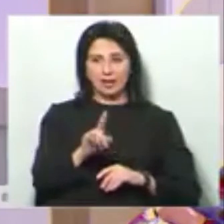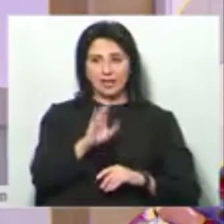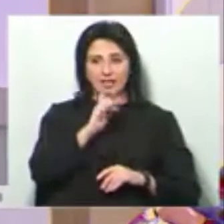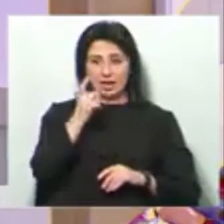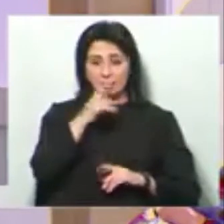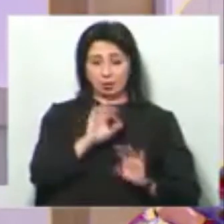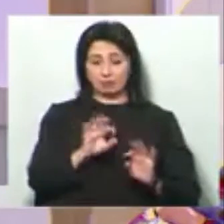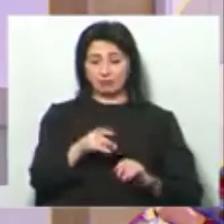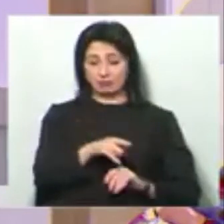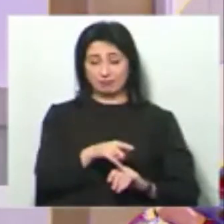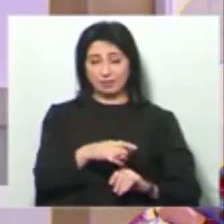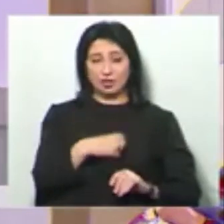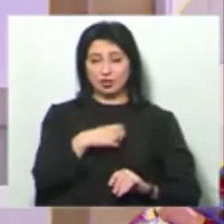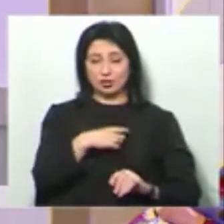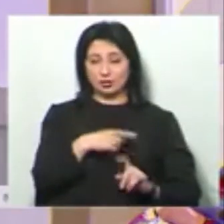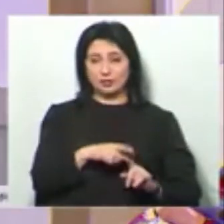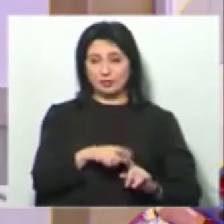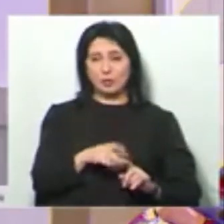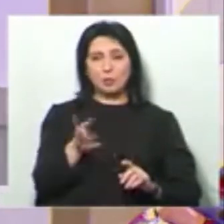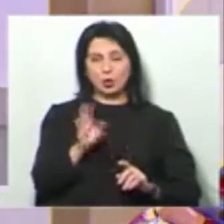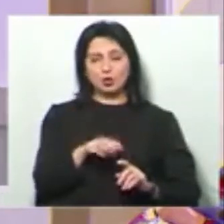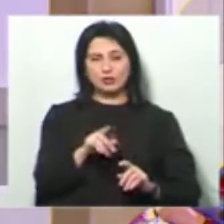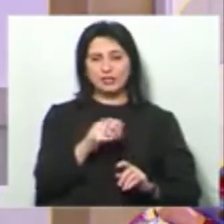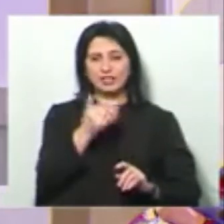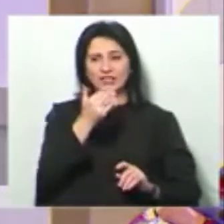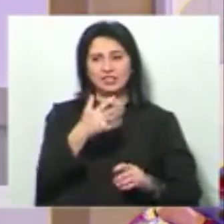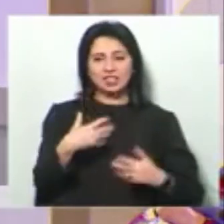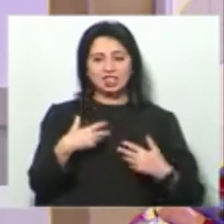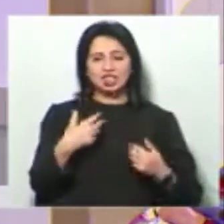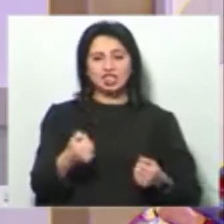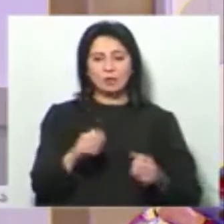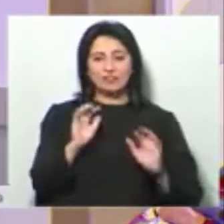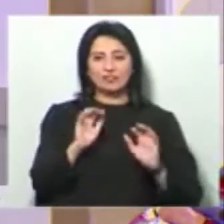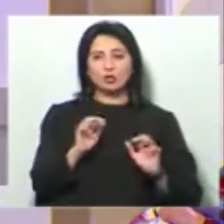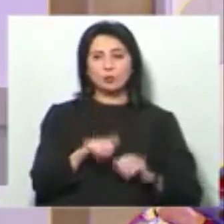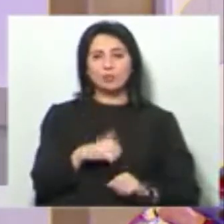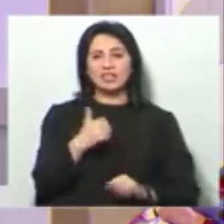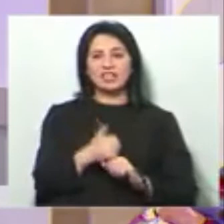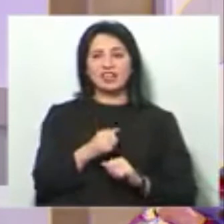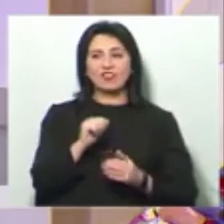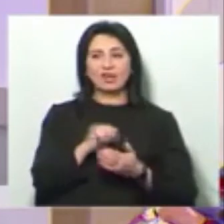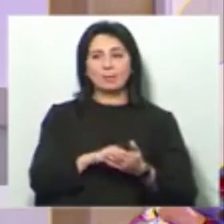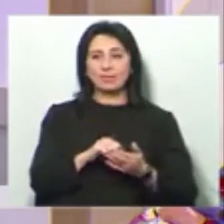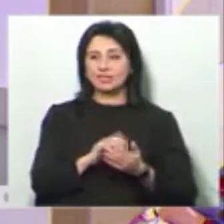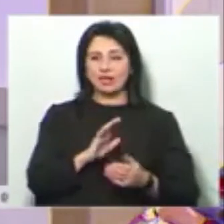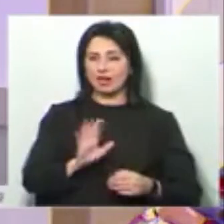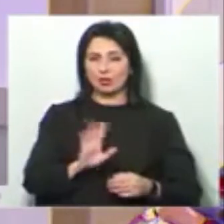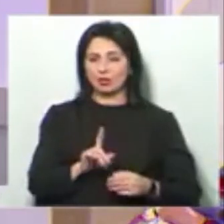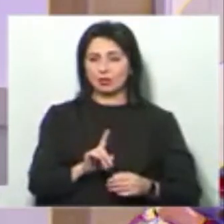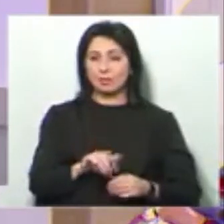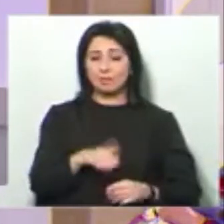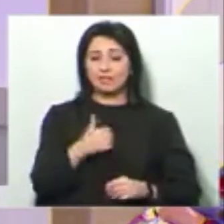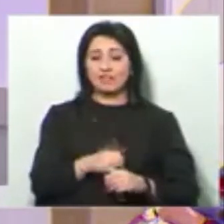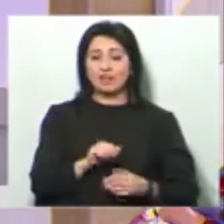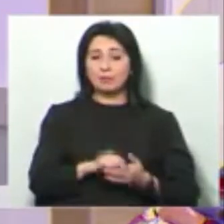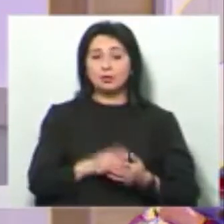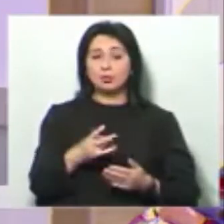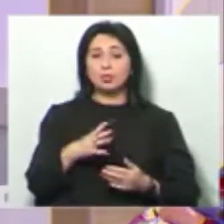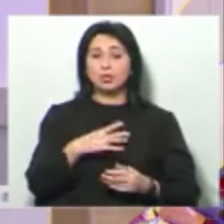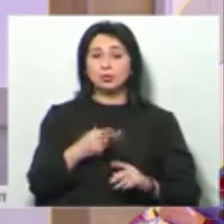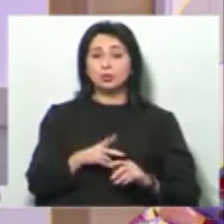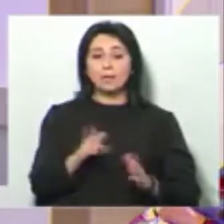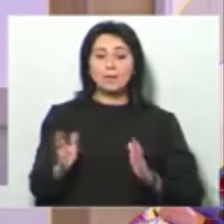ქალბატონმა ახსენა მოდით თქვენს ჯანმრთელობაზე ზრუნვის თავარი მოტივი ეს არ იყოს. თავარი მოტივი იყოს ის